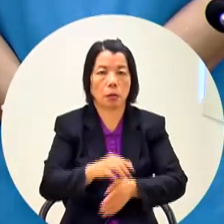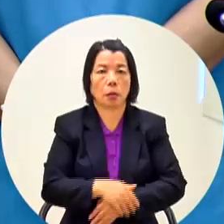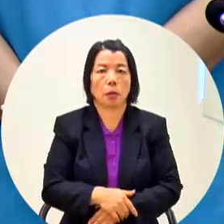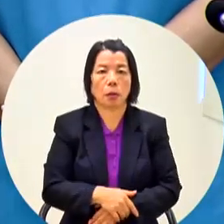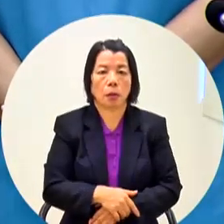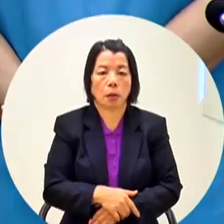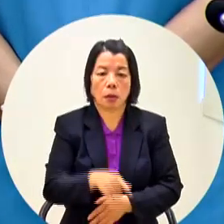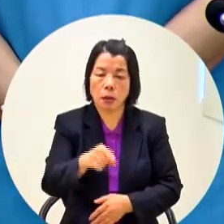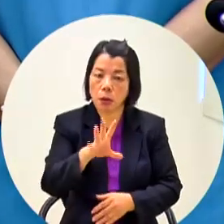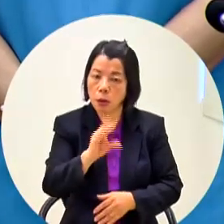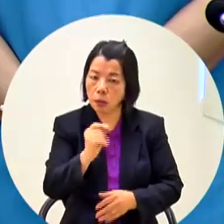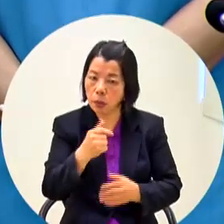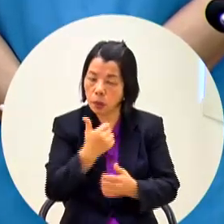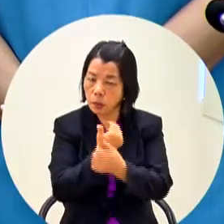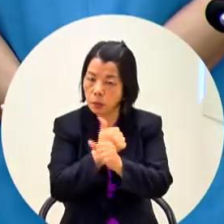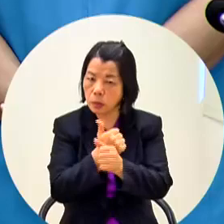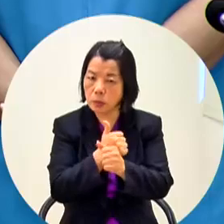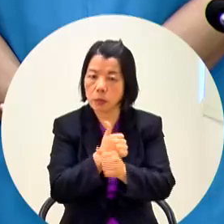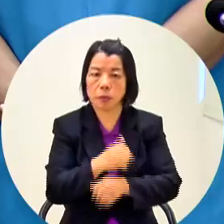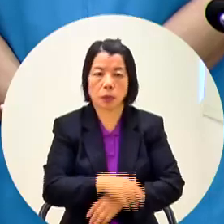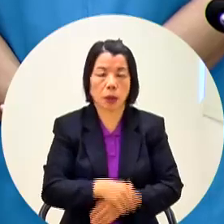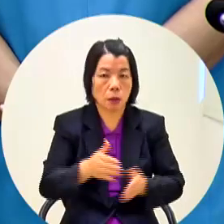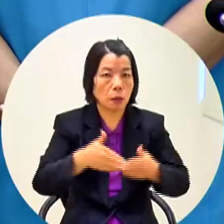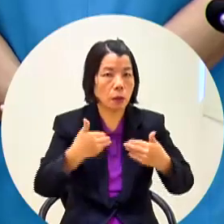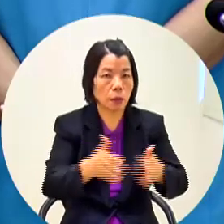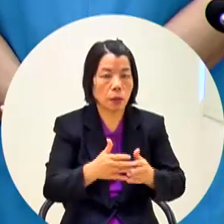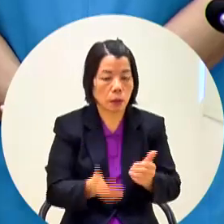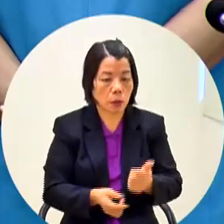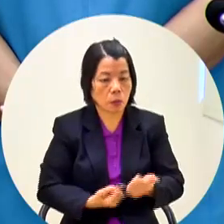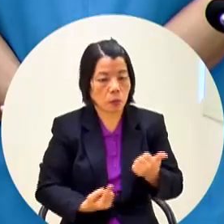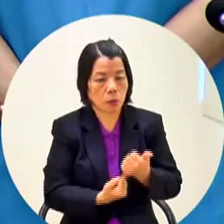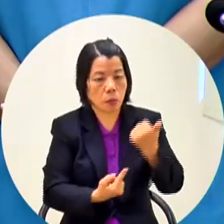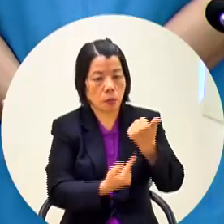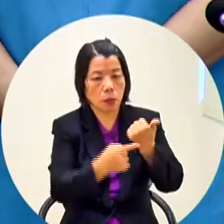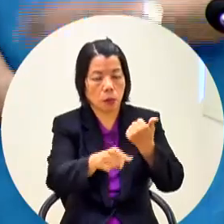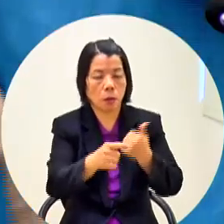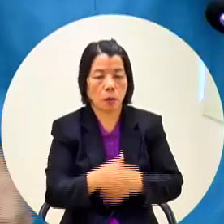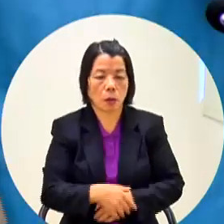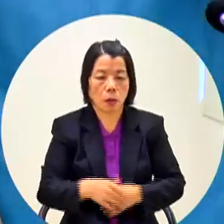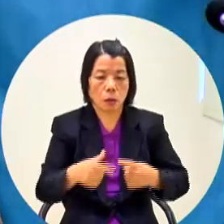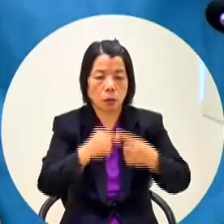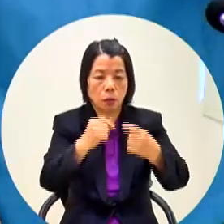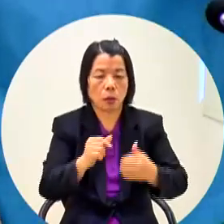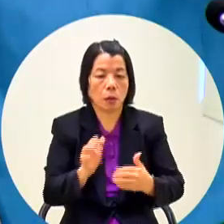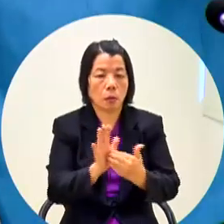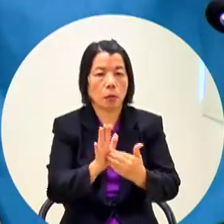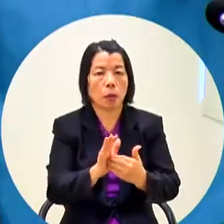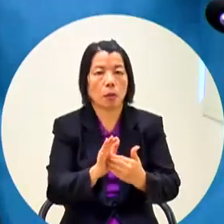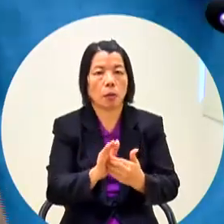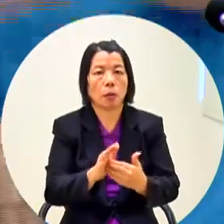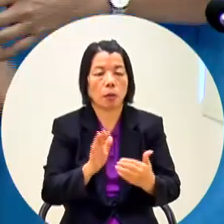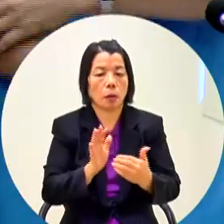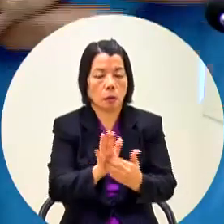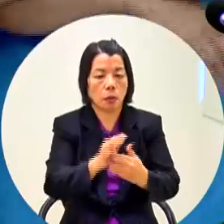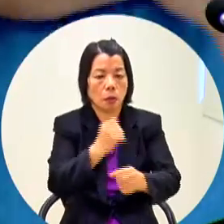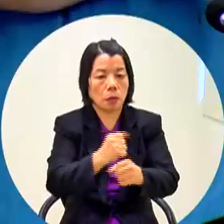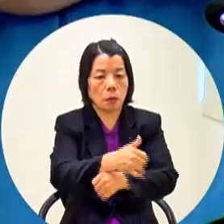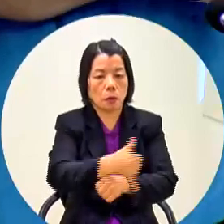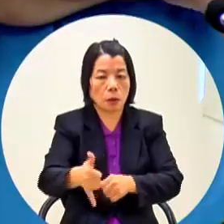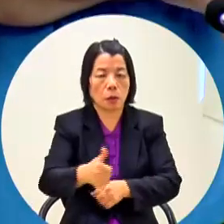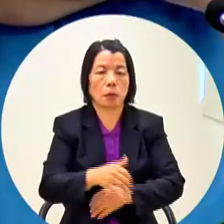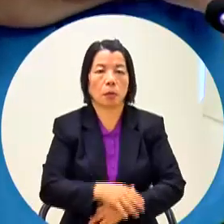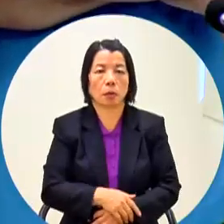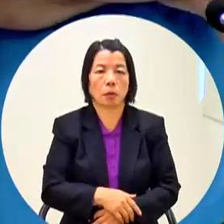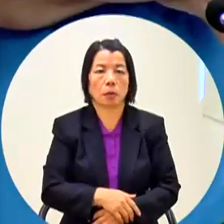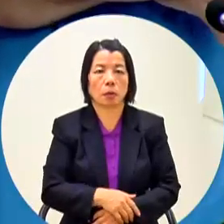没有思考一下，要不要激励一下我们第一线的防护人员？这是第一项。第